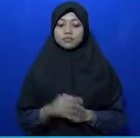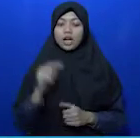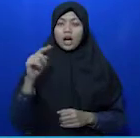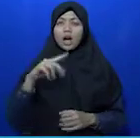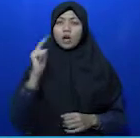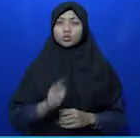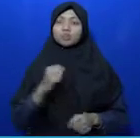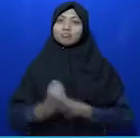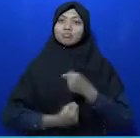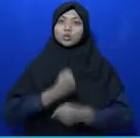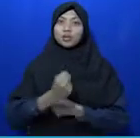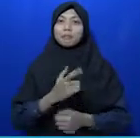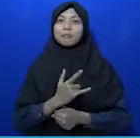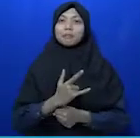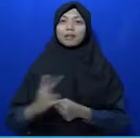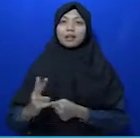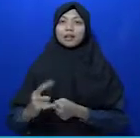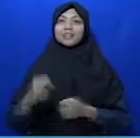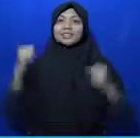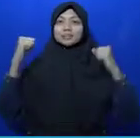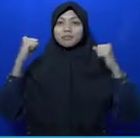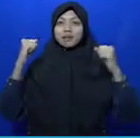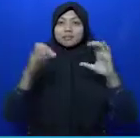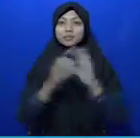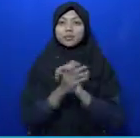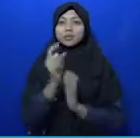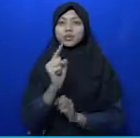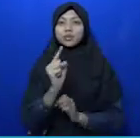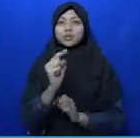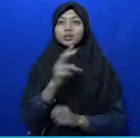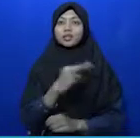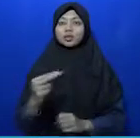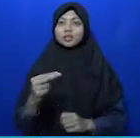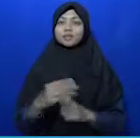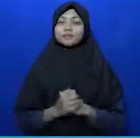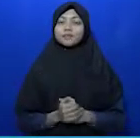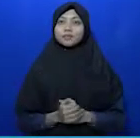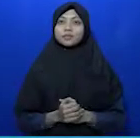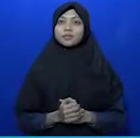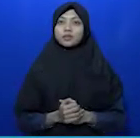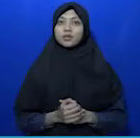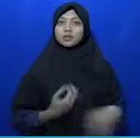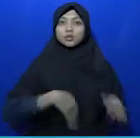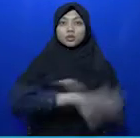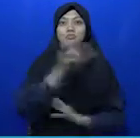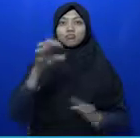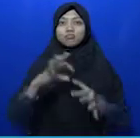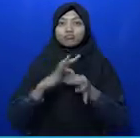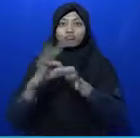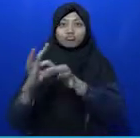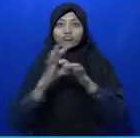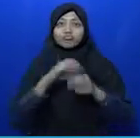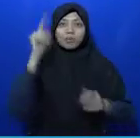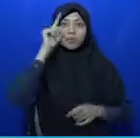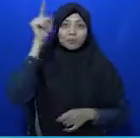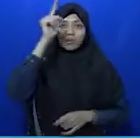berusaha mempertahankan semangat persatuan Indonesia Incorporated antara semua birokrat dan juga termasuk